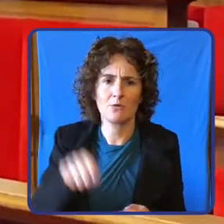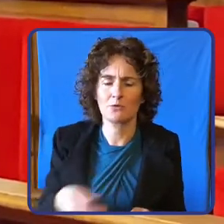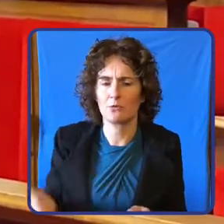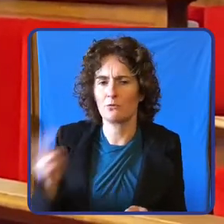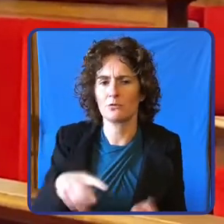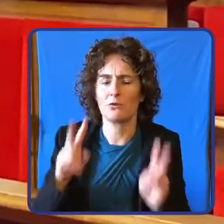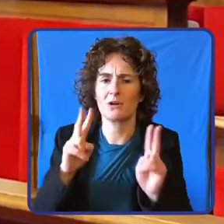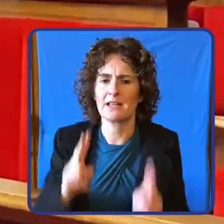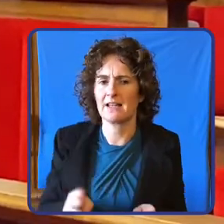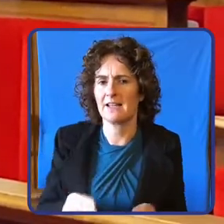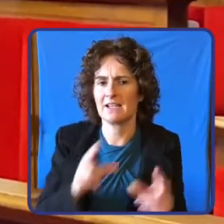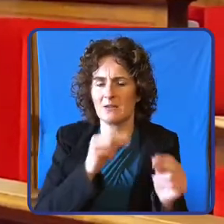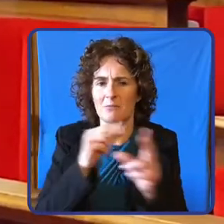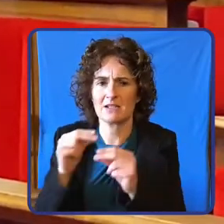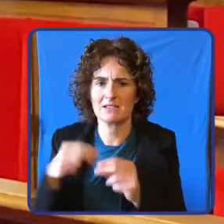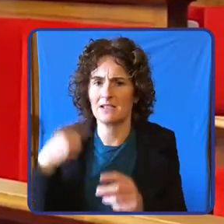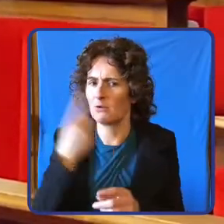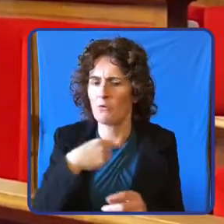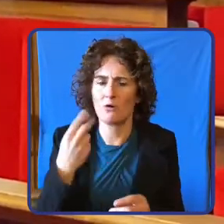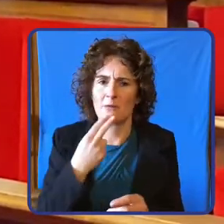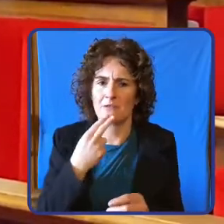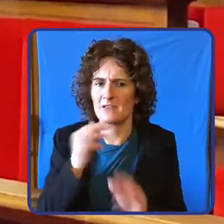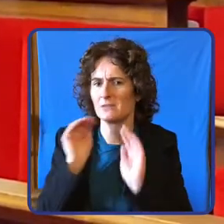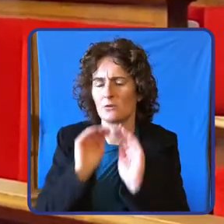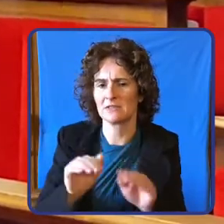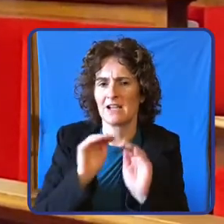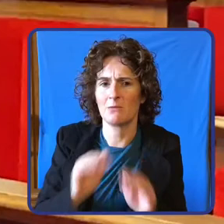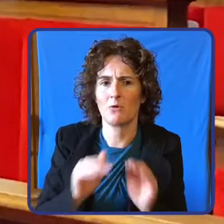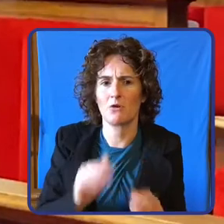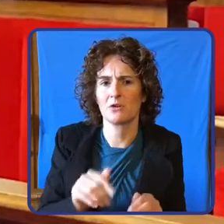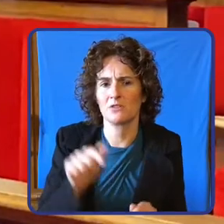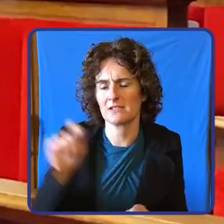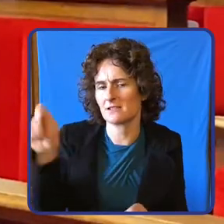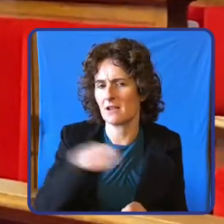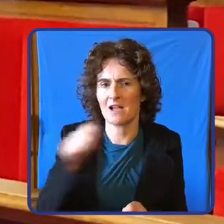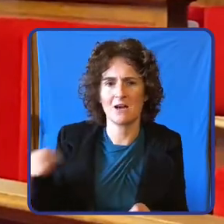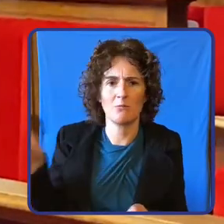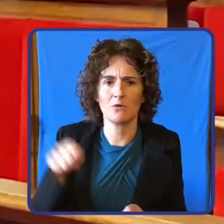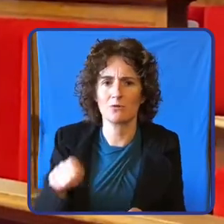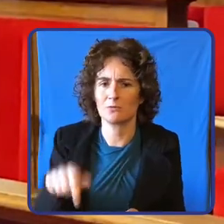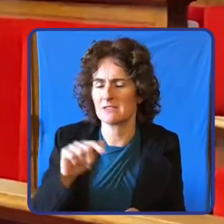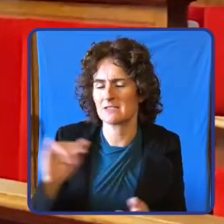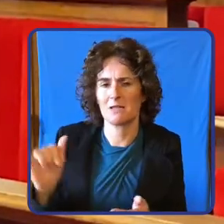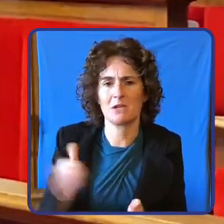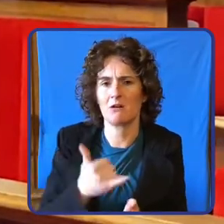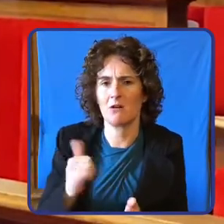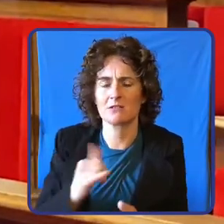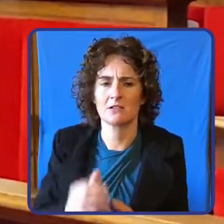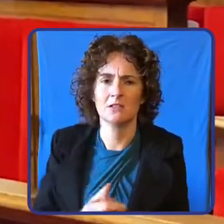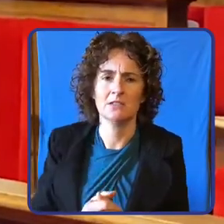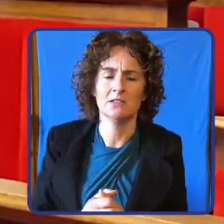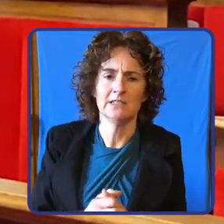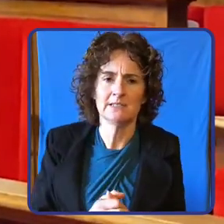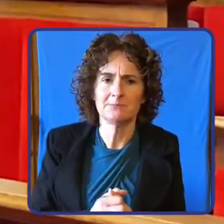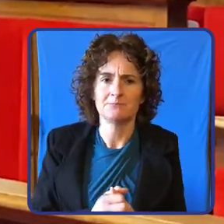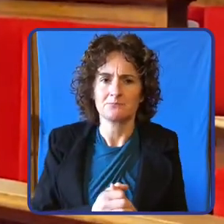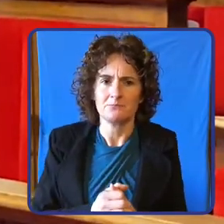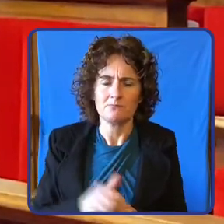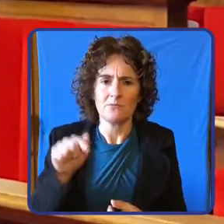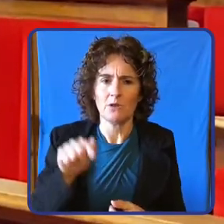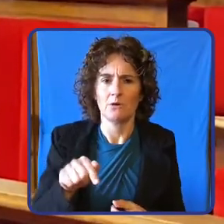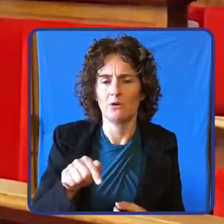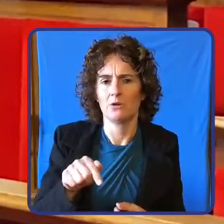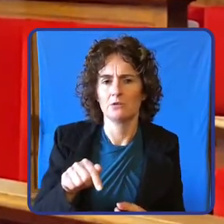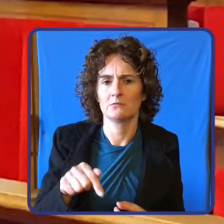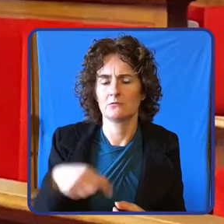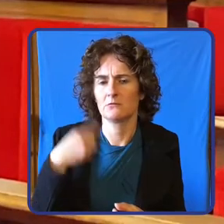Orbán mennyire támogatja a fegyvert, hát mindenki szidja a ukrán politikusok közül Orbán Viktort, hogy nem eléggé támogatja őket, ő meg most jön azzal, hogy